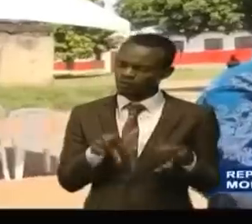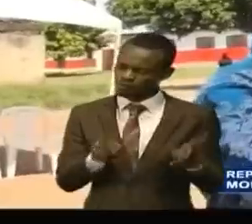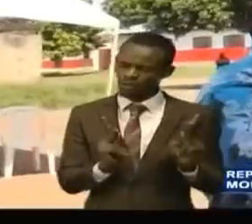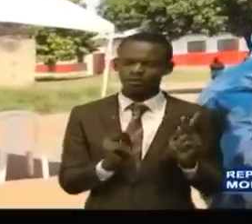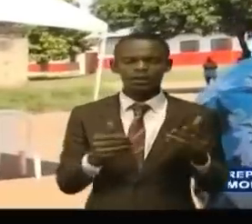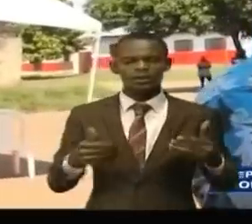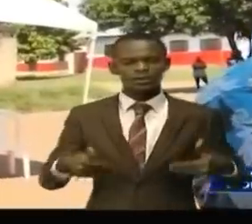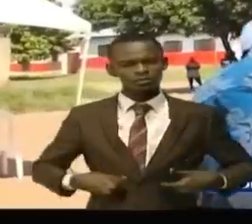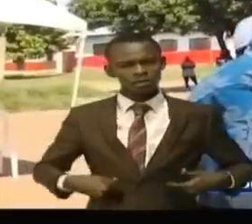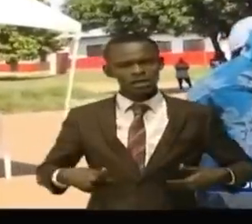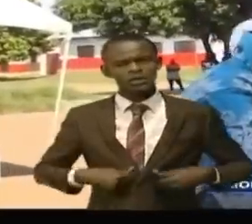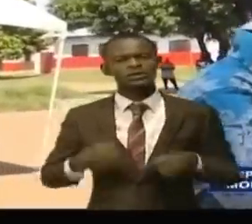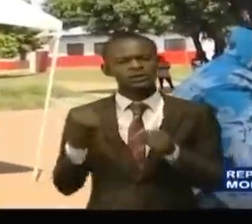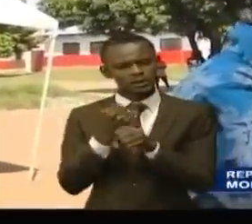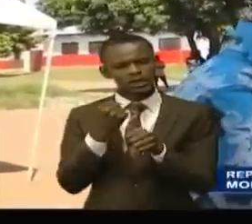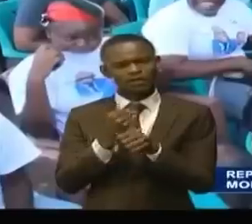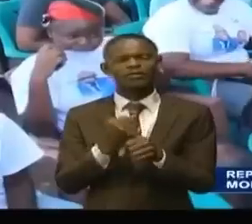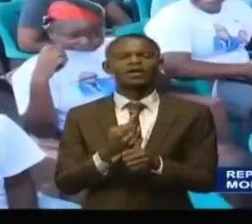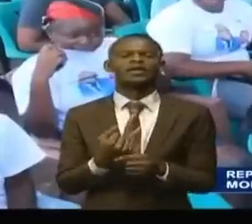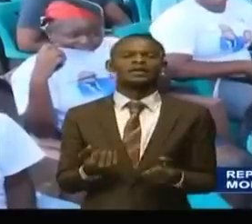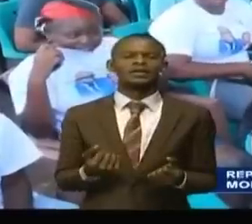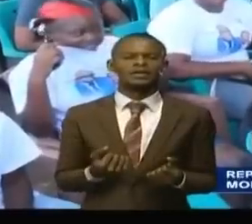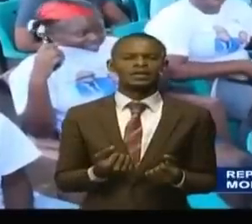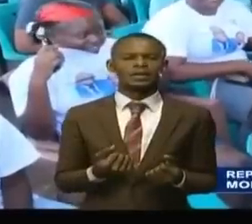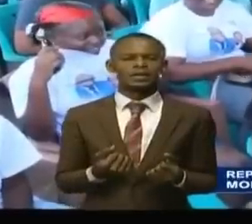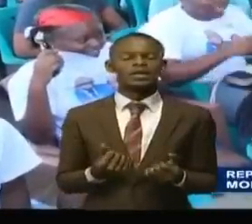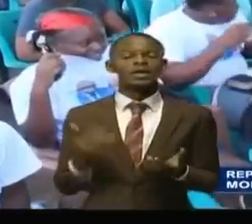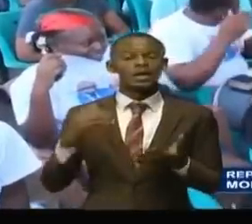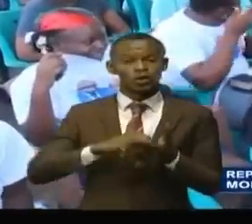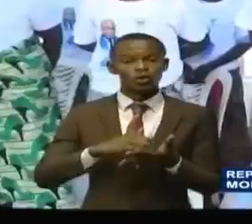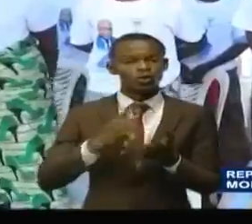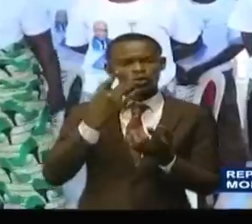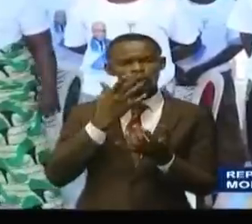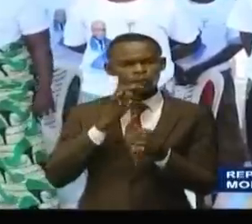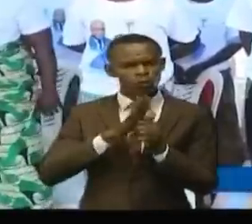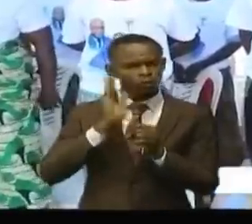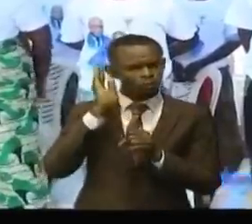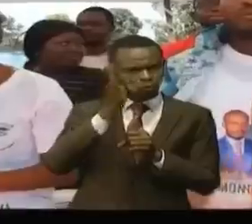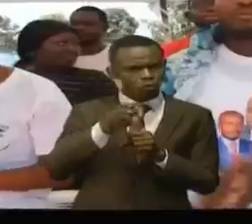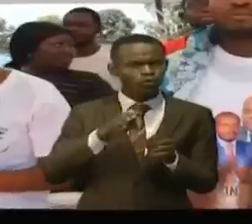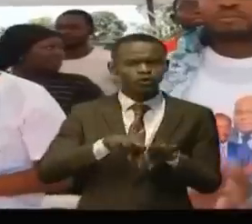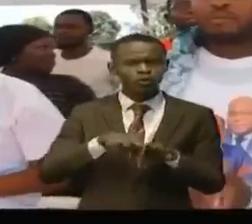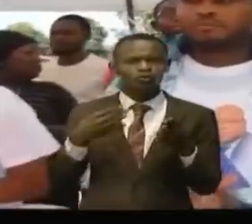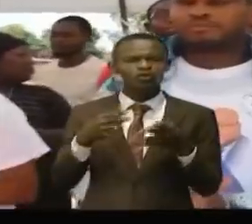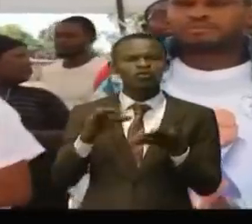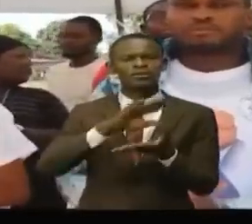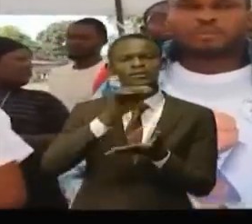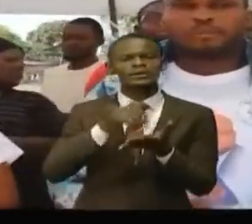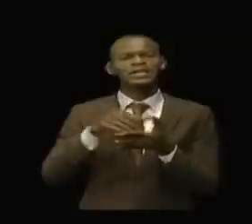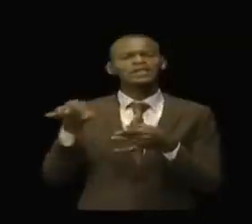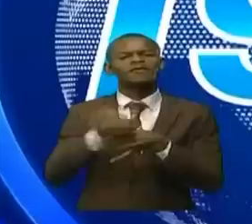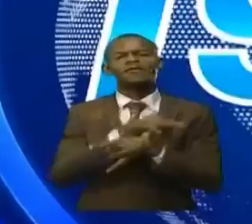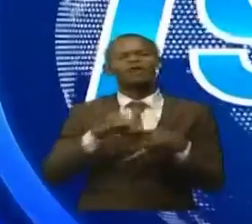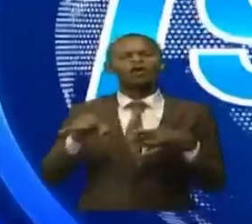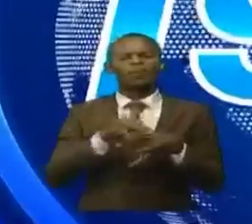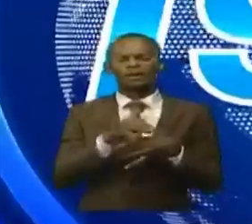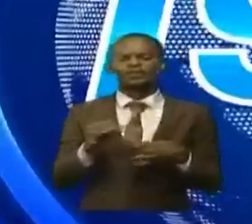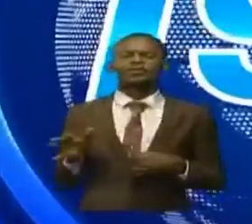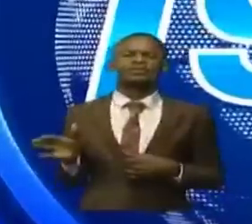Raymond Longangé promet de construire des centres de formation et d'apprentissage de métiers de la commune de Ngaliema.